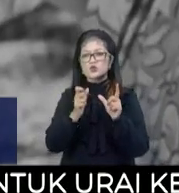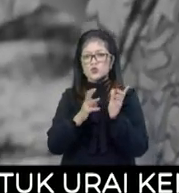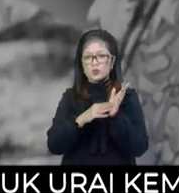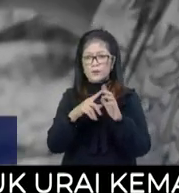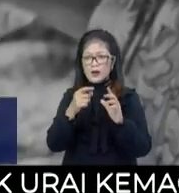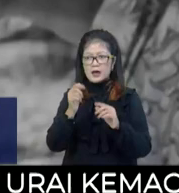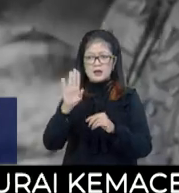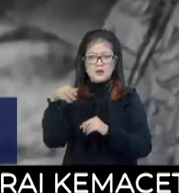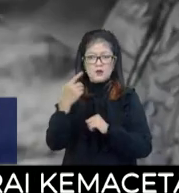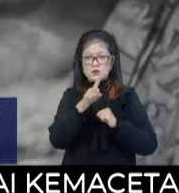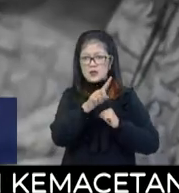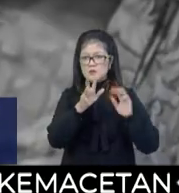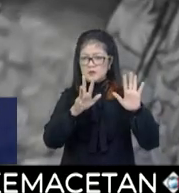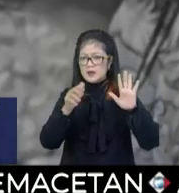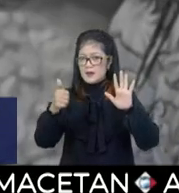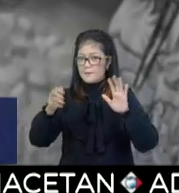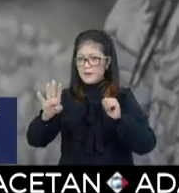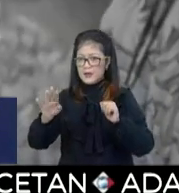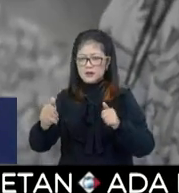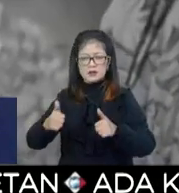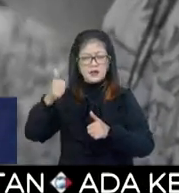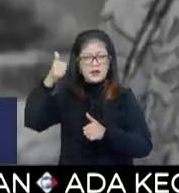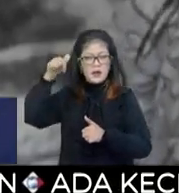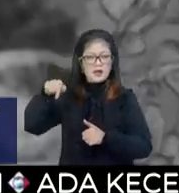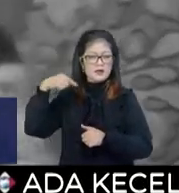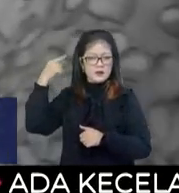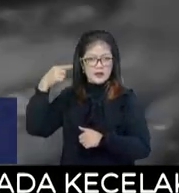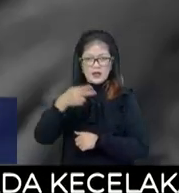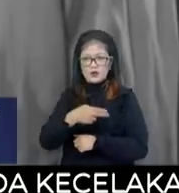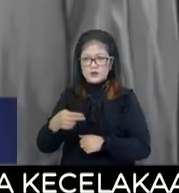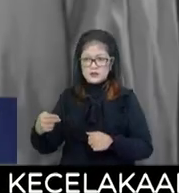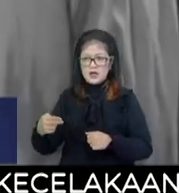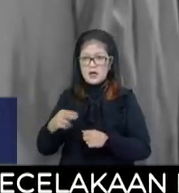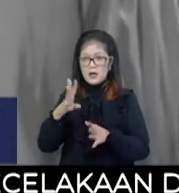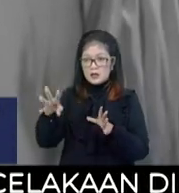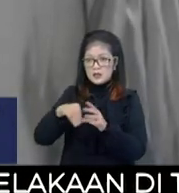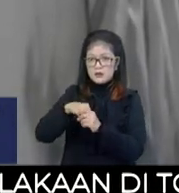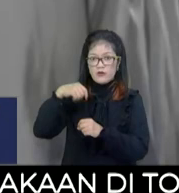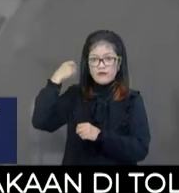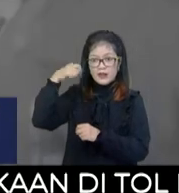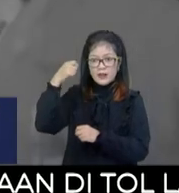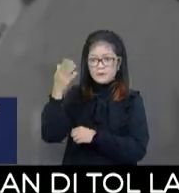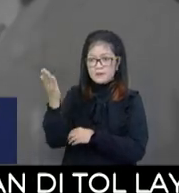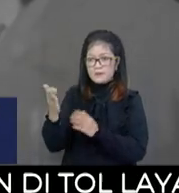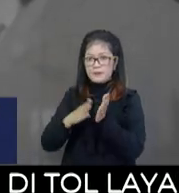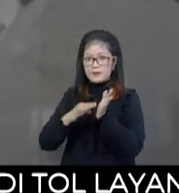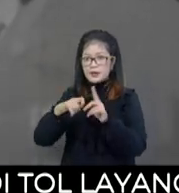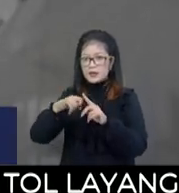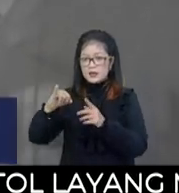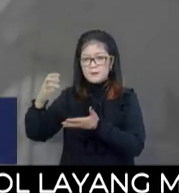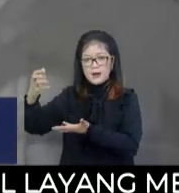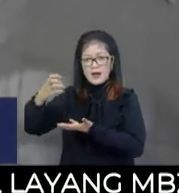ini populer hingga saat ini. Kiprahnya di dunia perfilman membawa Mieke Wijaya menangkan 3 piala